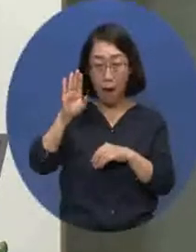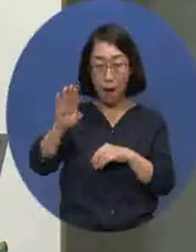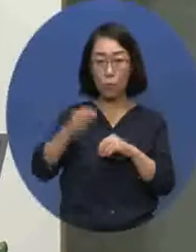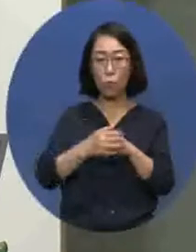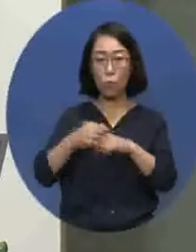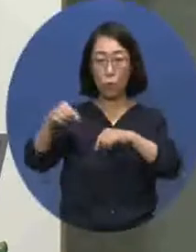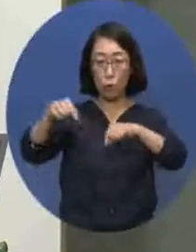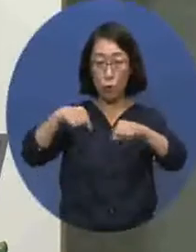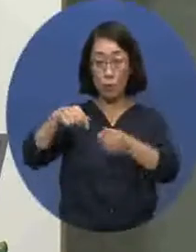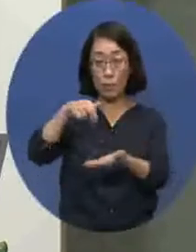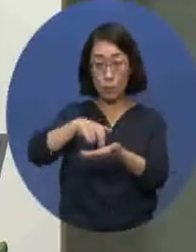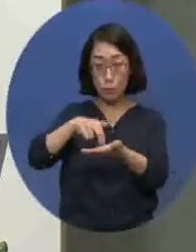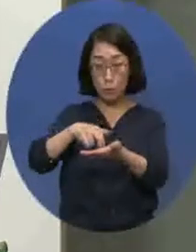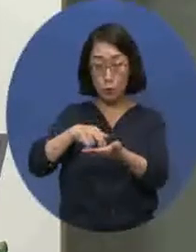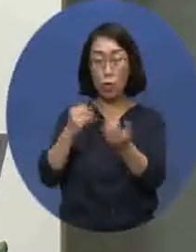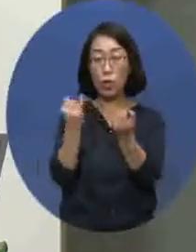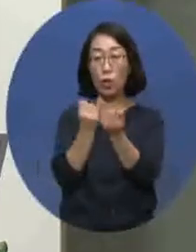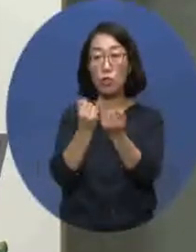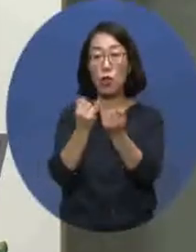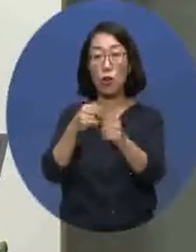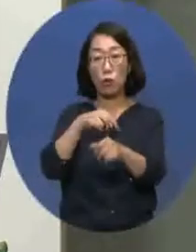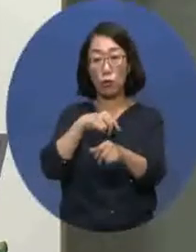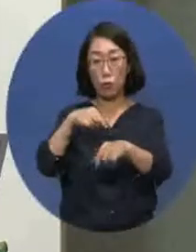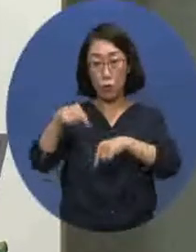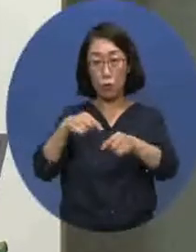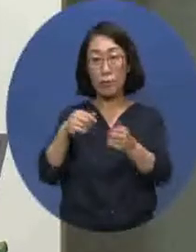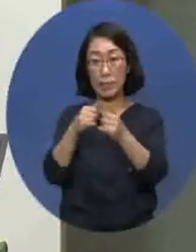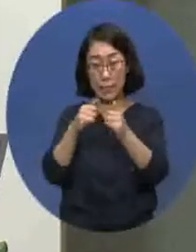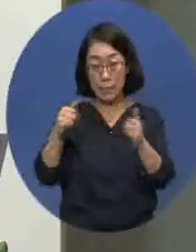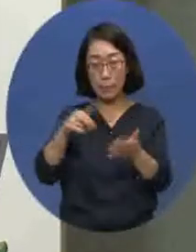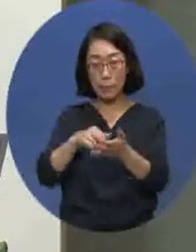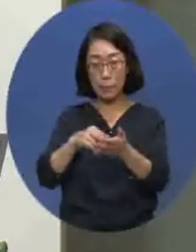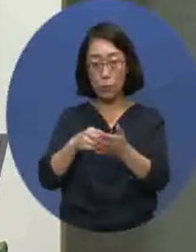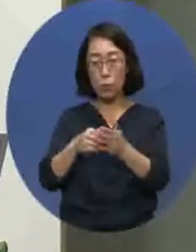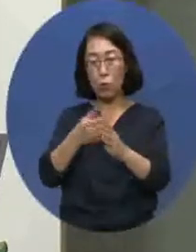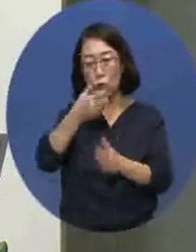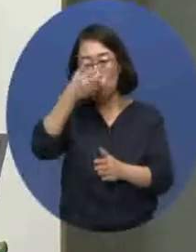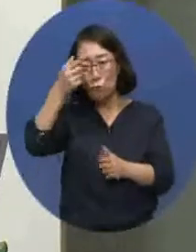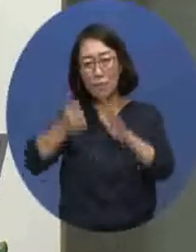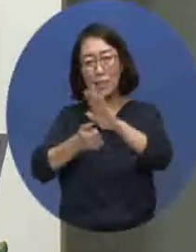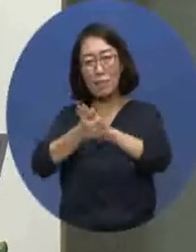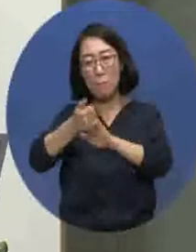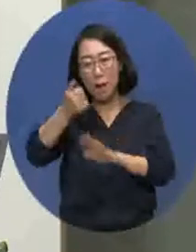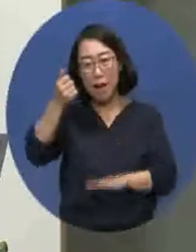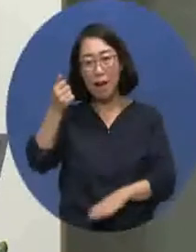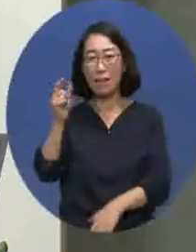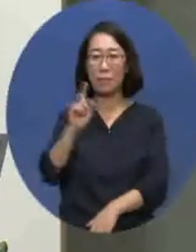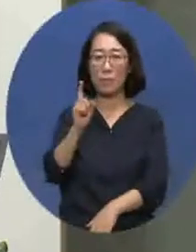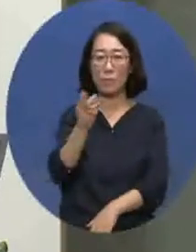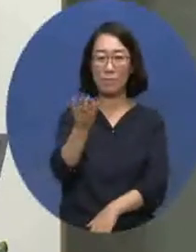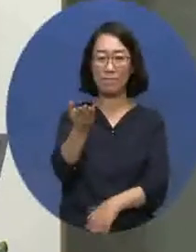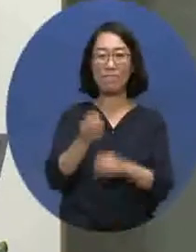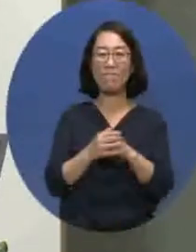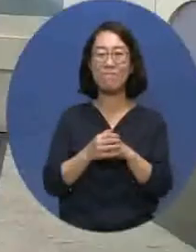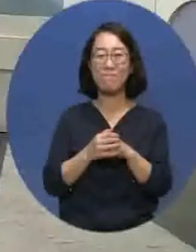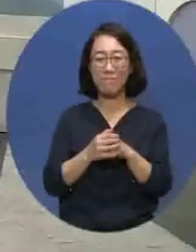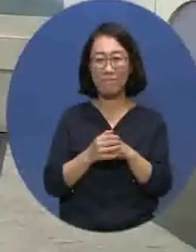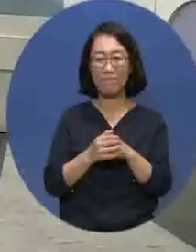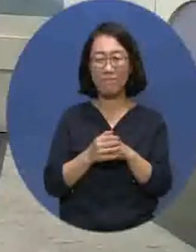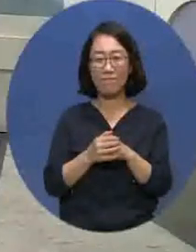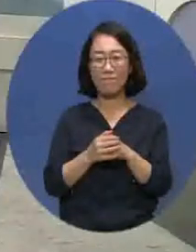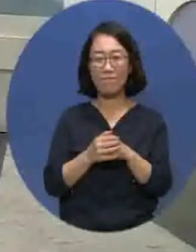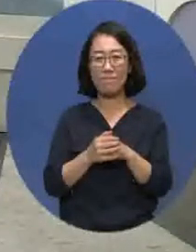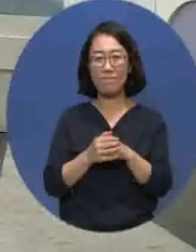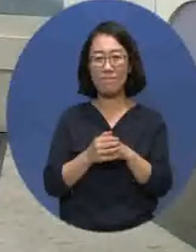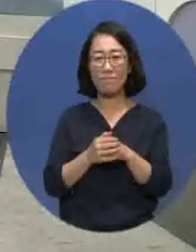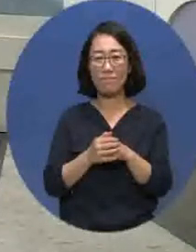정치인으로서 여성 정치인으로서 꿈이 있다면 은 어디까지 꿈을 9 션 더치 아예